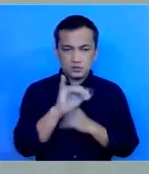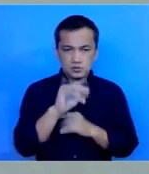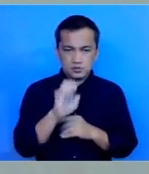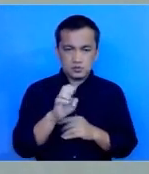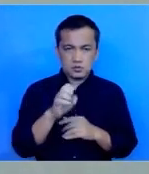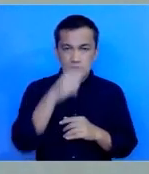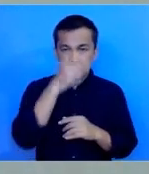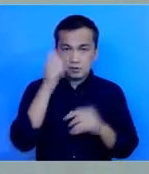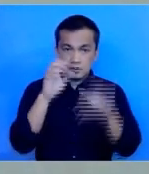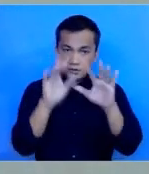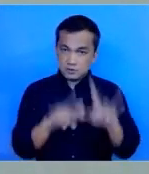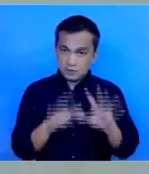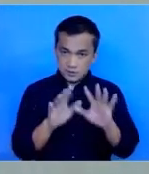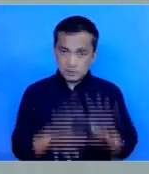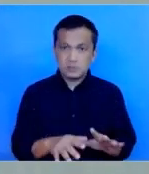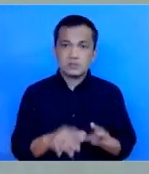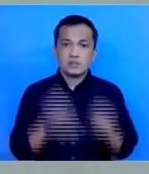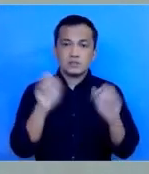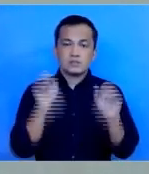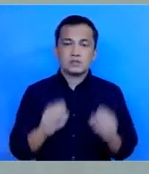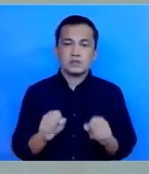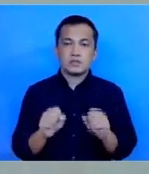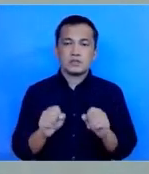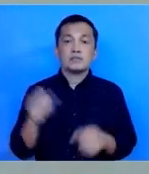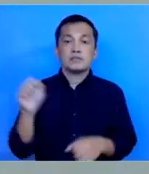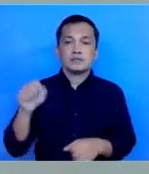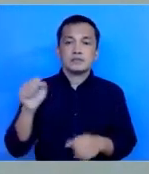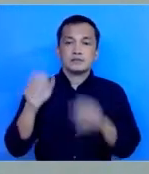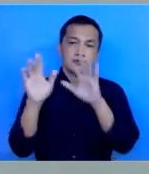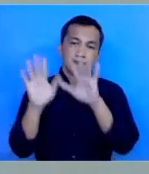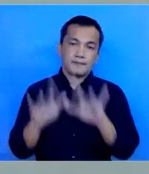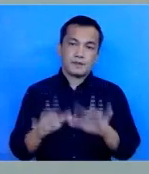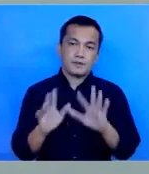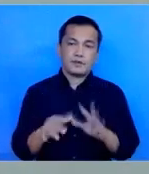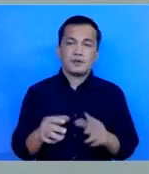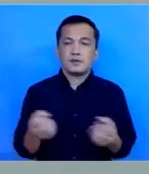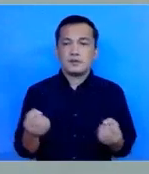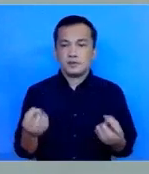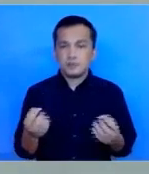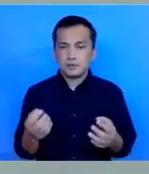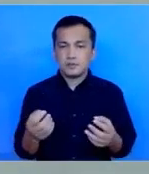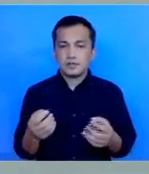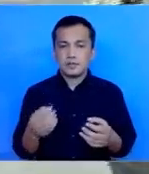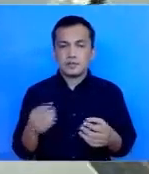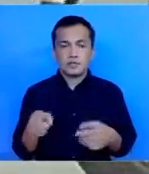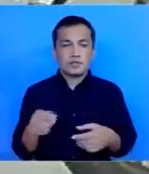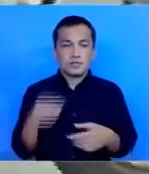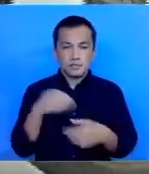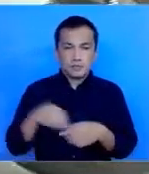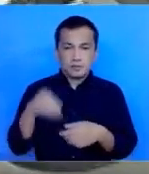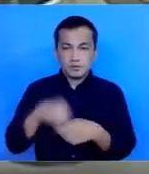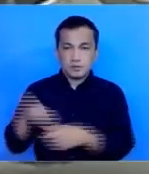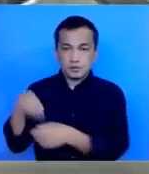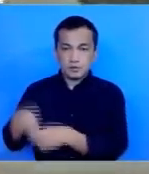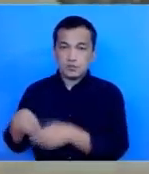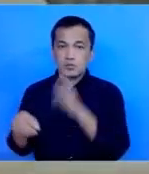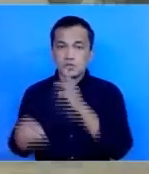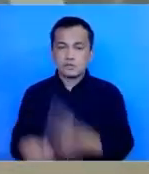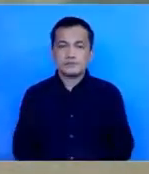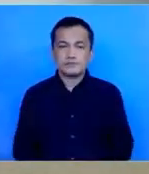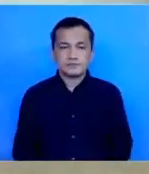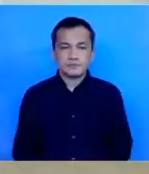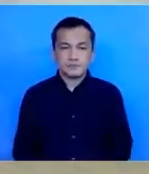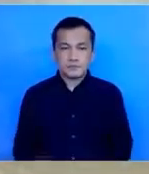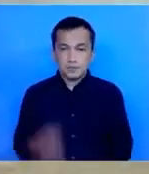din. Kasi maulan na nga eh. So maraming naiipunan ng tubig. Sa buong